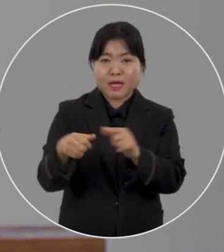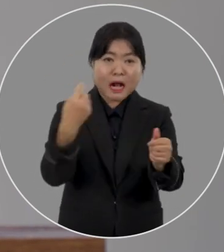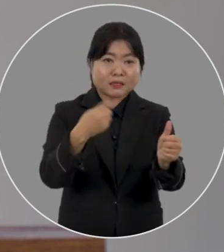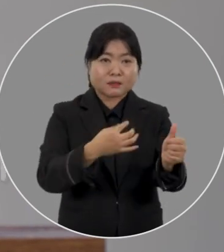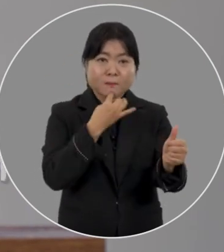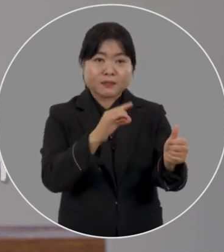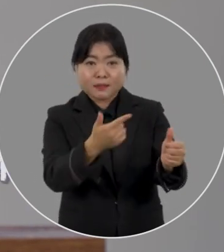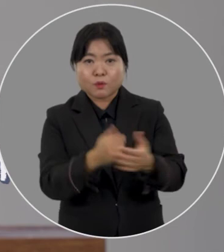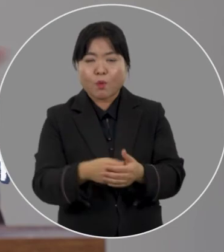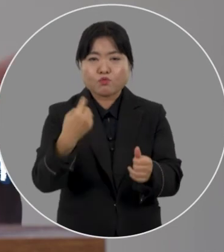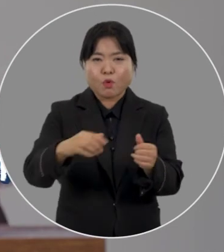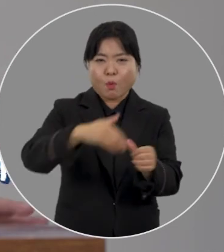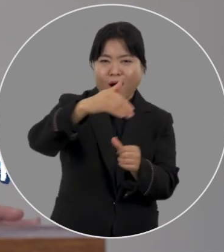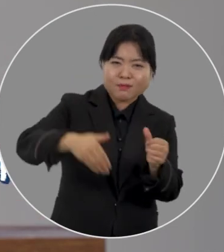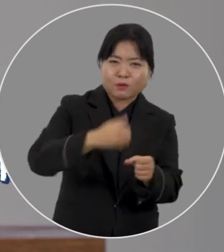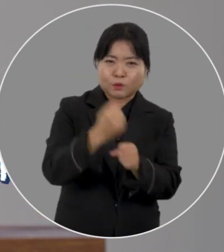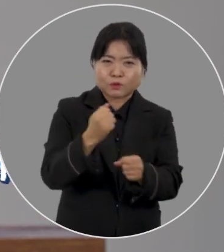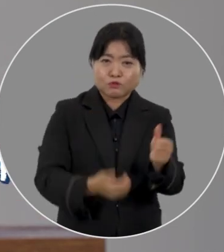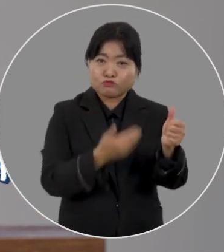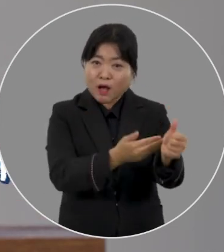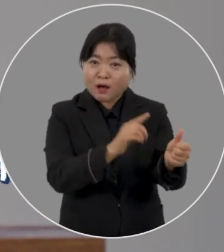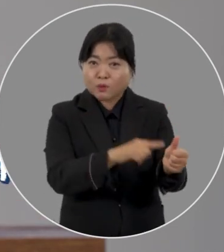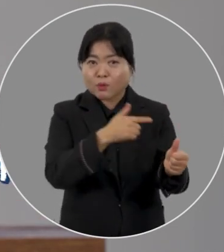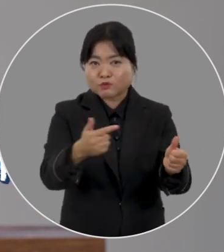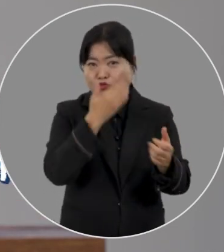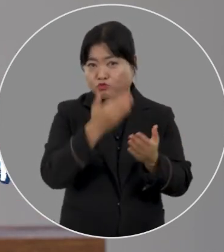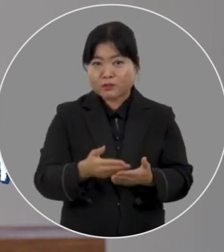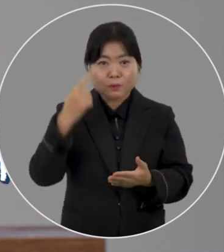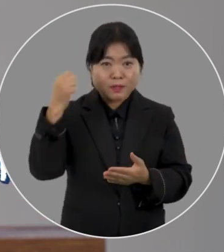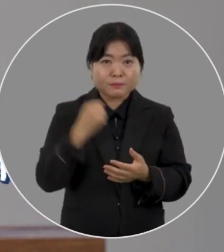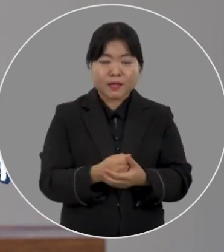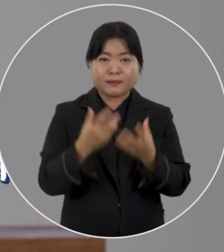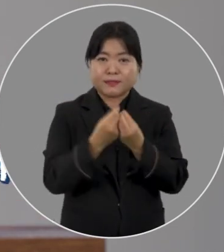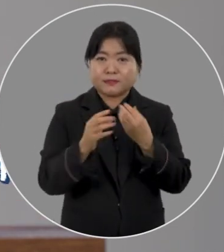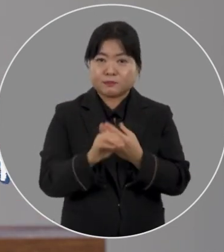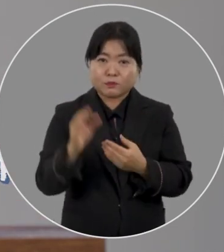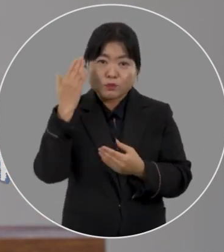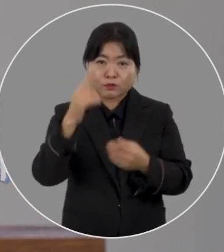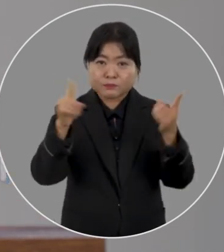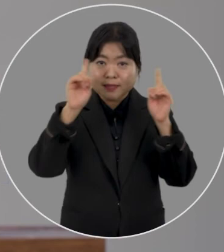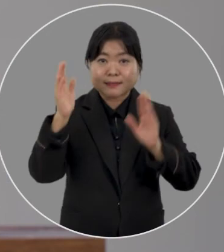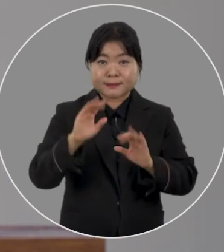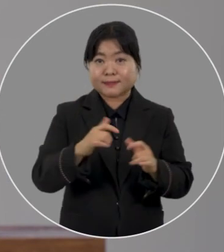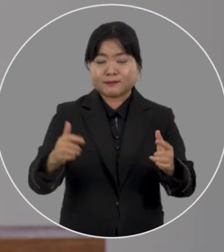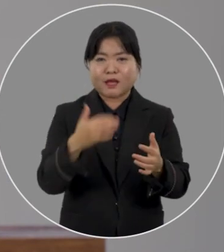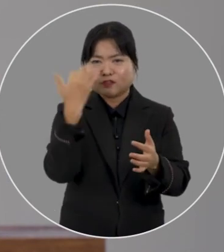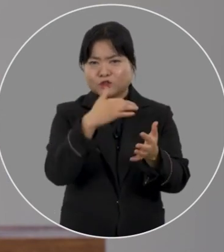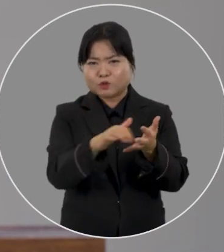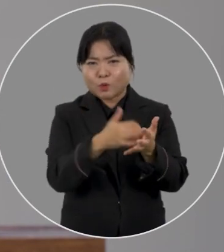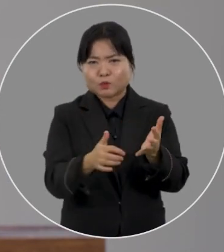것뿐만 아니라 어떤 교육 환경을 조성하냐도 사실 굉장히 중요하다고 생각을 합니다. 뭐 예를 들면 요즘